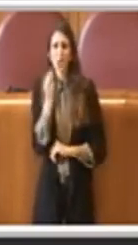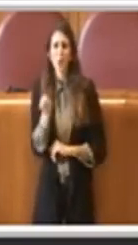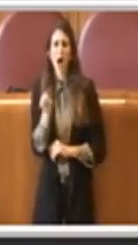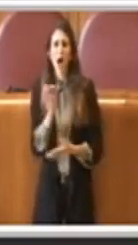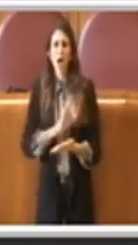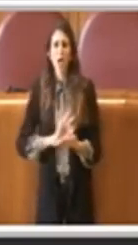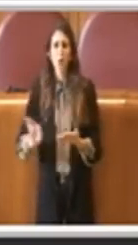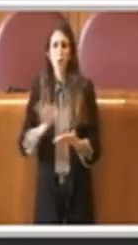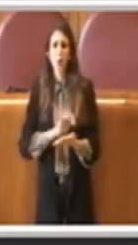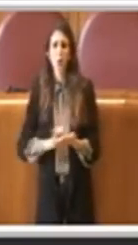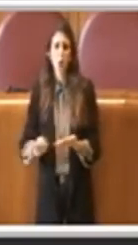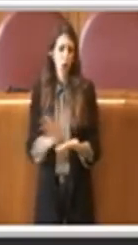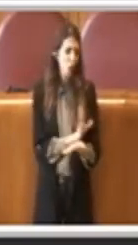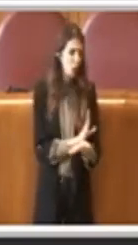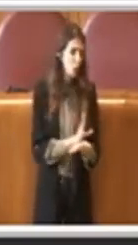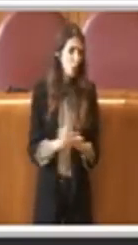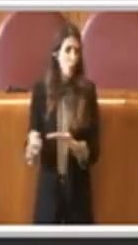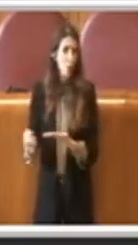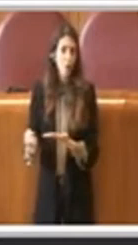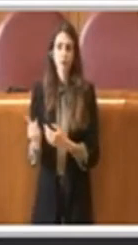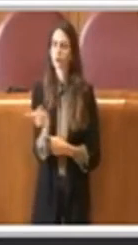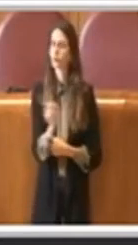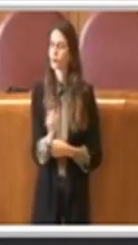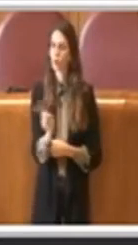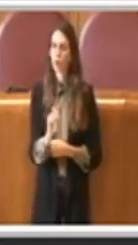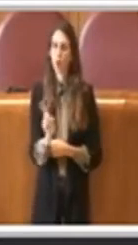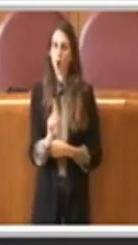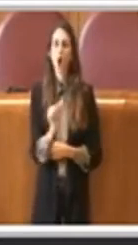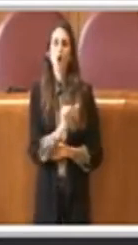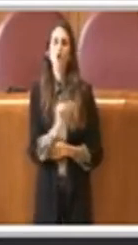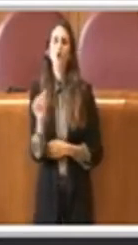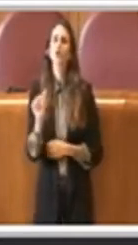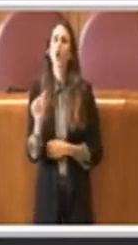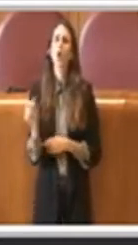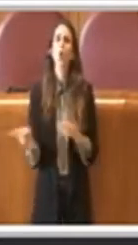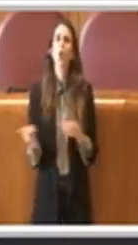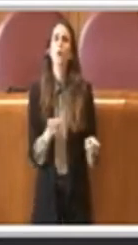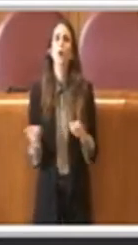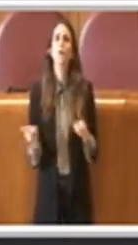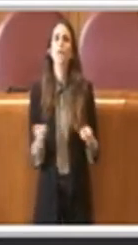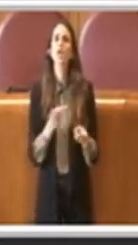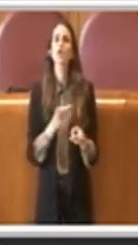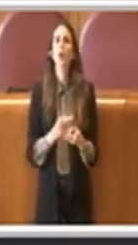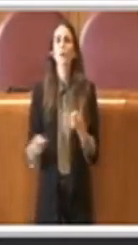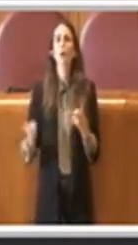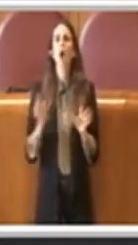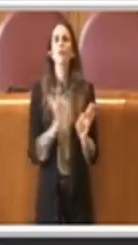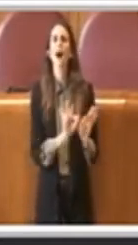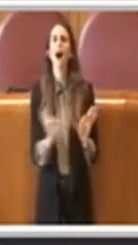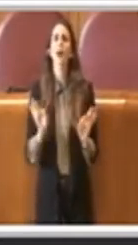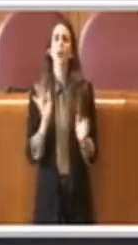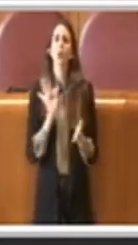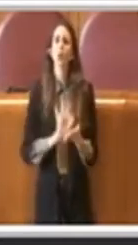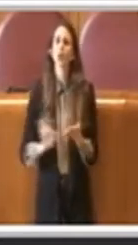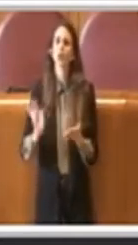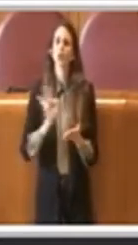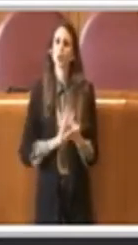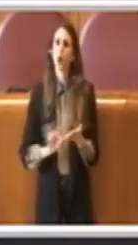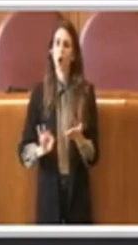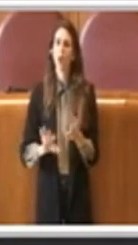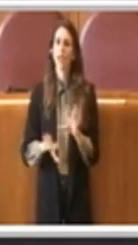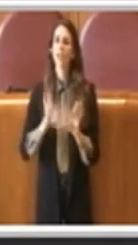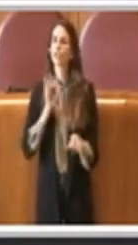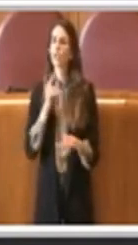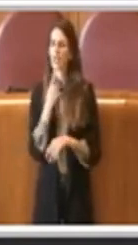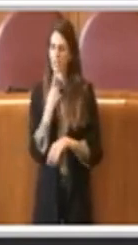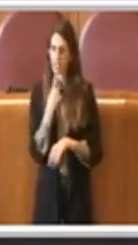scuole, ma anzi è avviata in via sperimentale soltanto in alcune scuole, che sono le scuole indicate dai